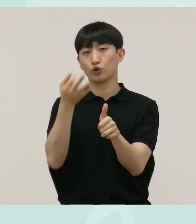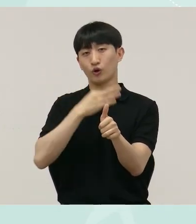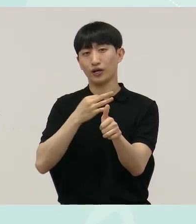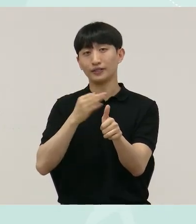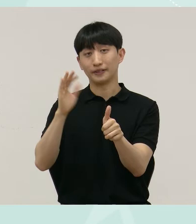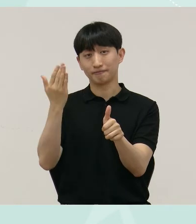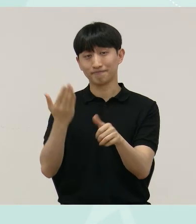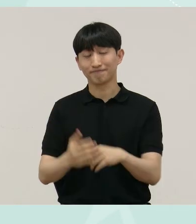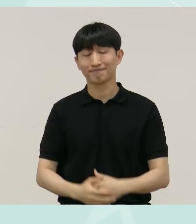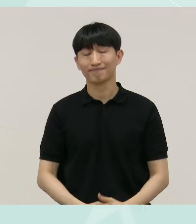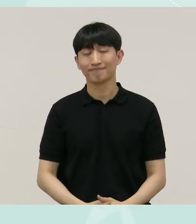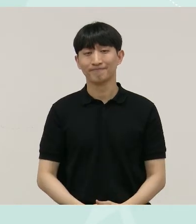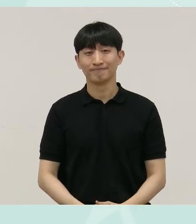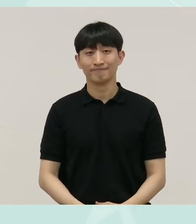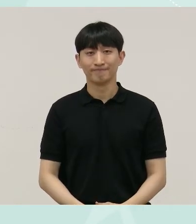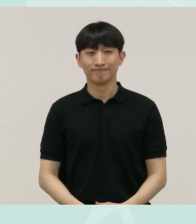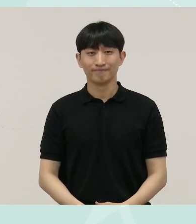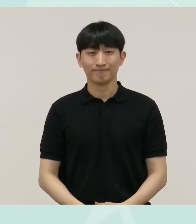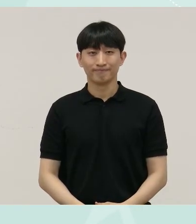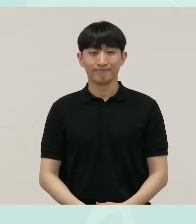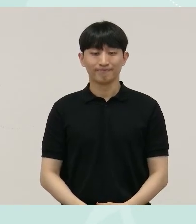됩니다.